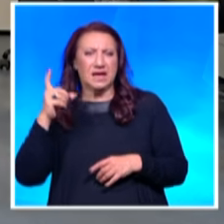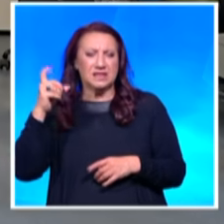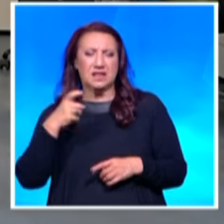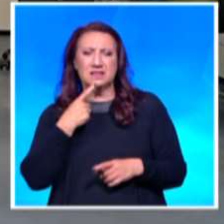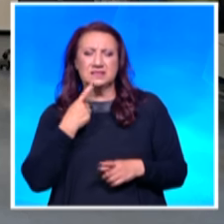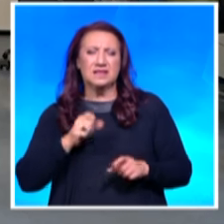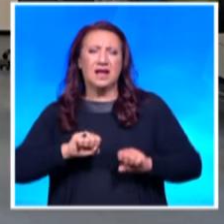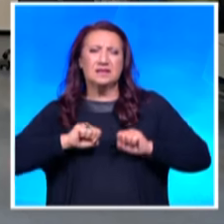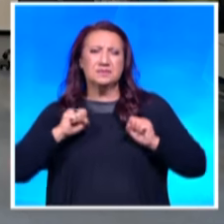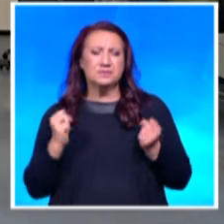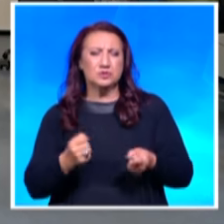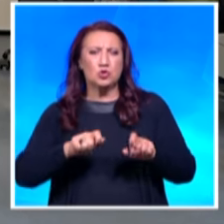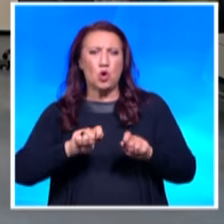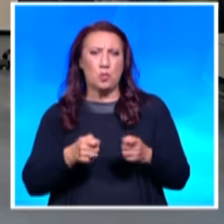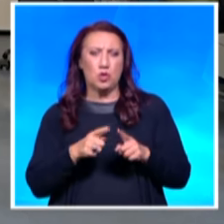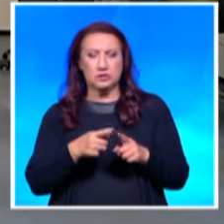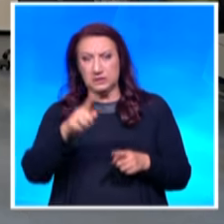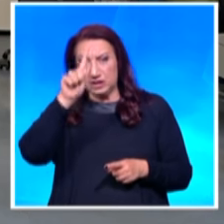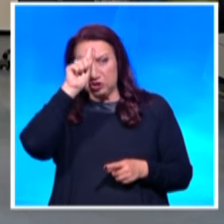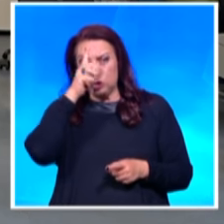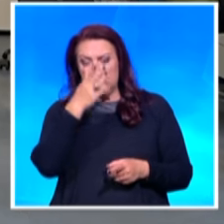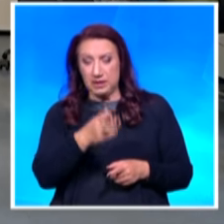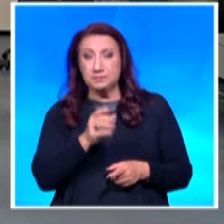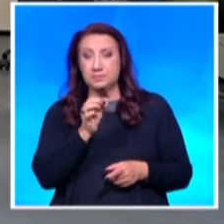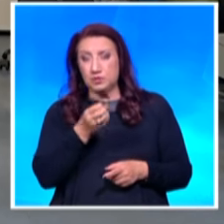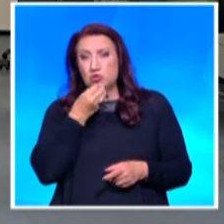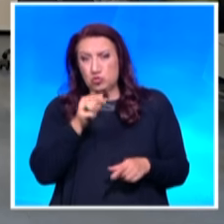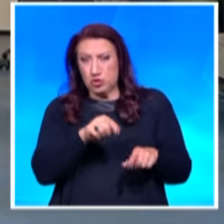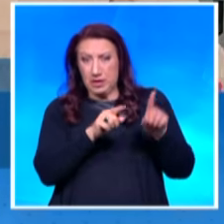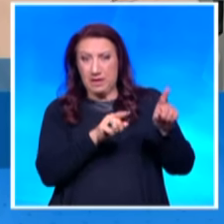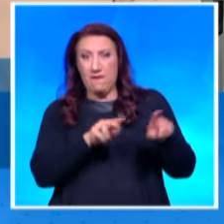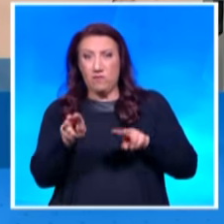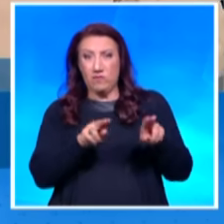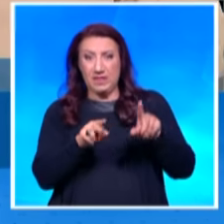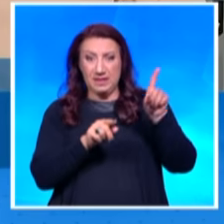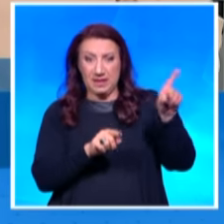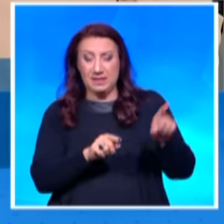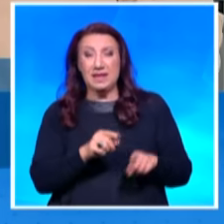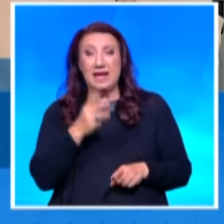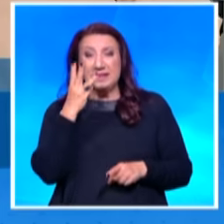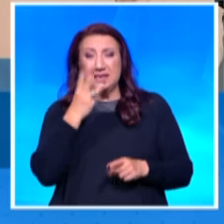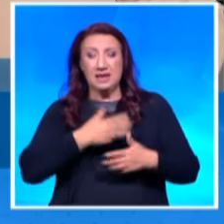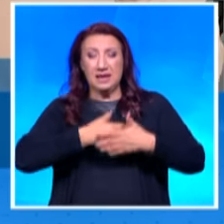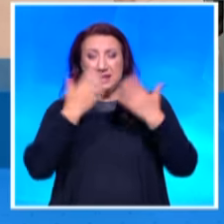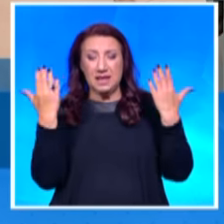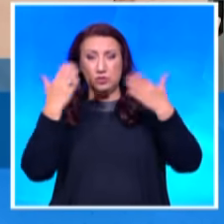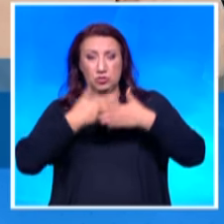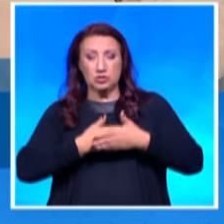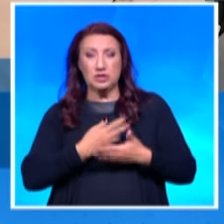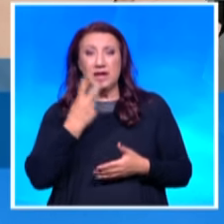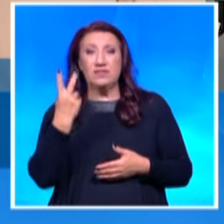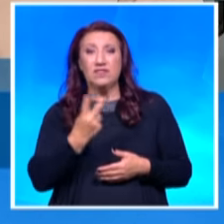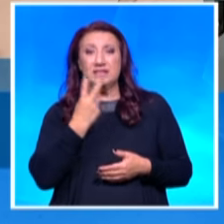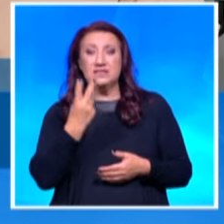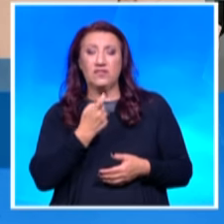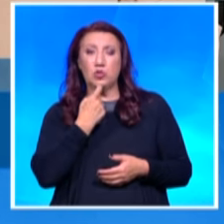случаи е от Видин. Оказва се, че там в продължение на почти 3 денонощия 22-годишно момиче е било буквално в плен